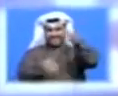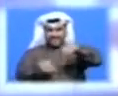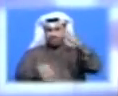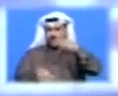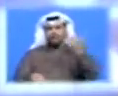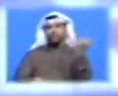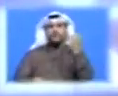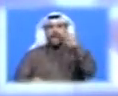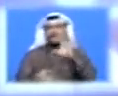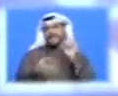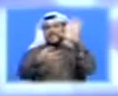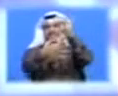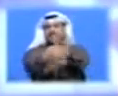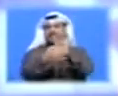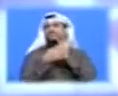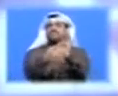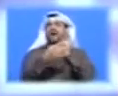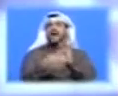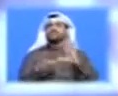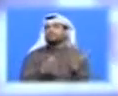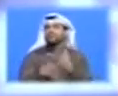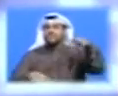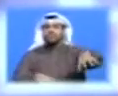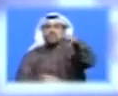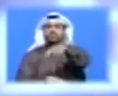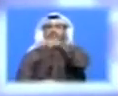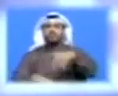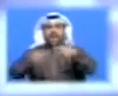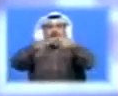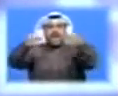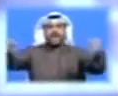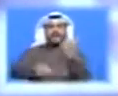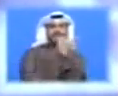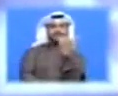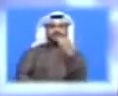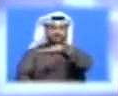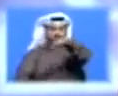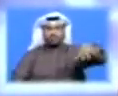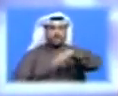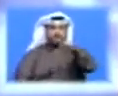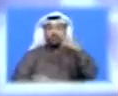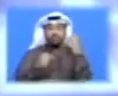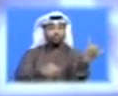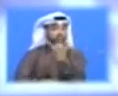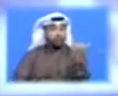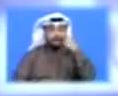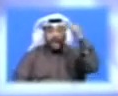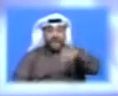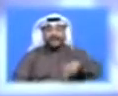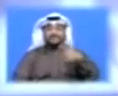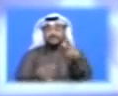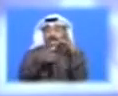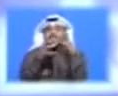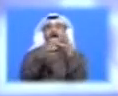العربية. جاء ذلك في تصريح للشيخ صباح الخالد الصباح للصحفيين على هامش حفل الغداء